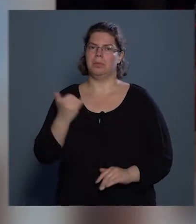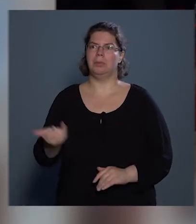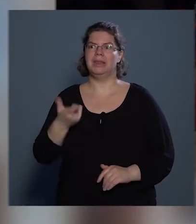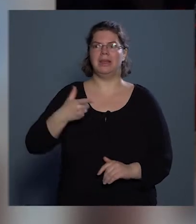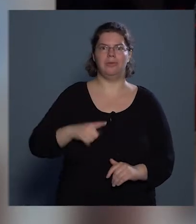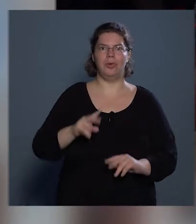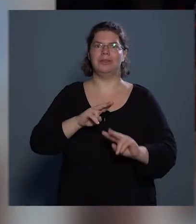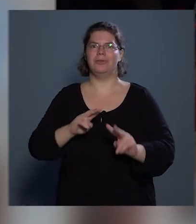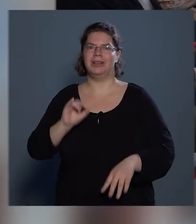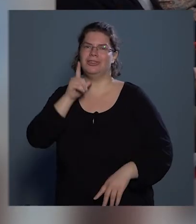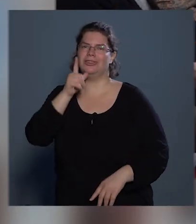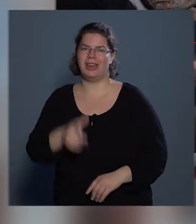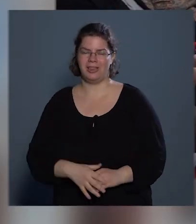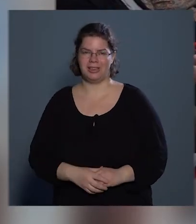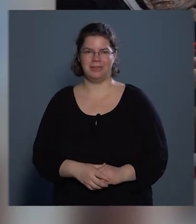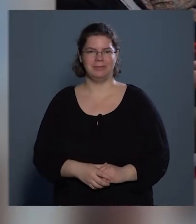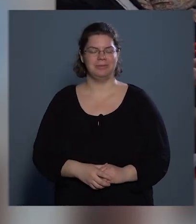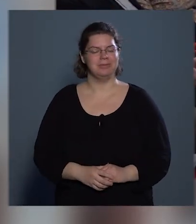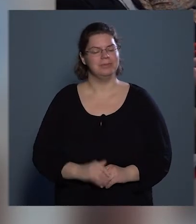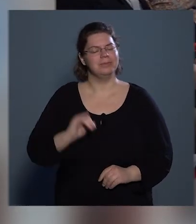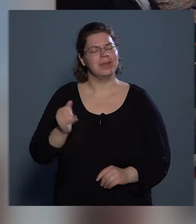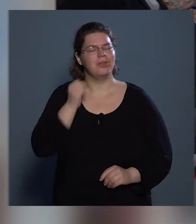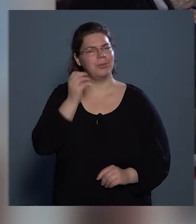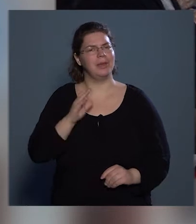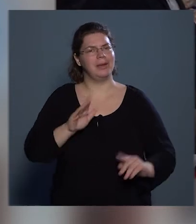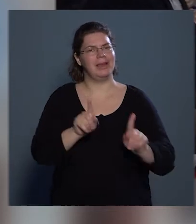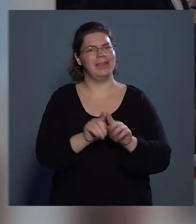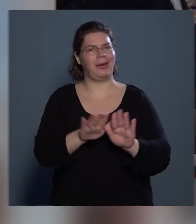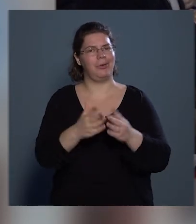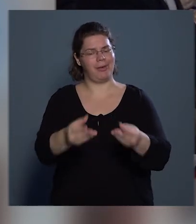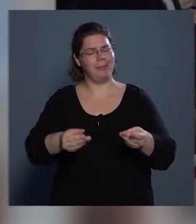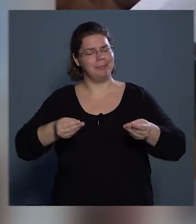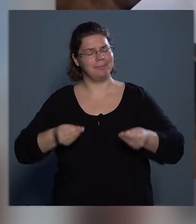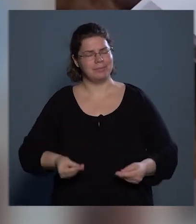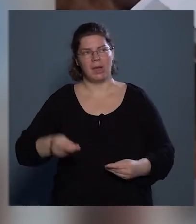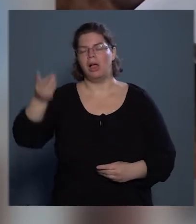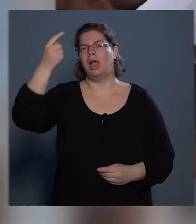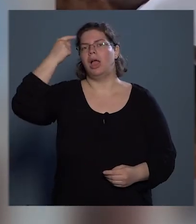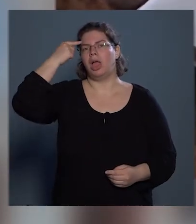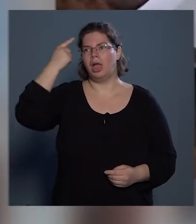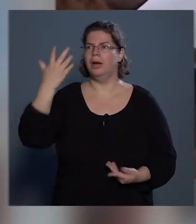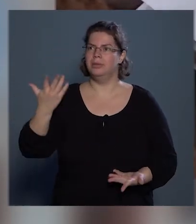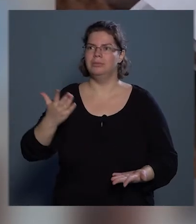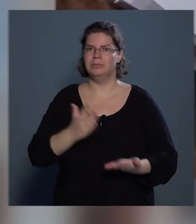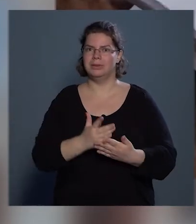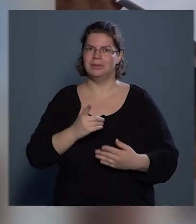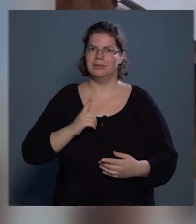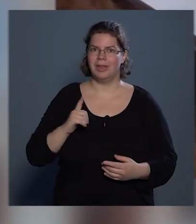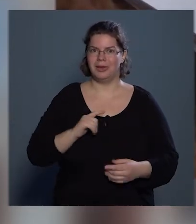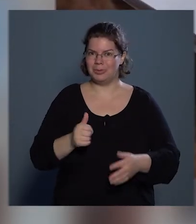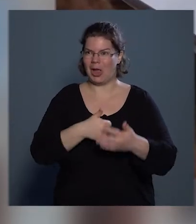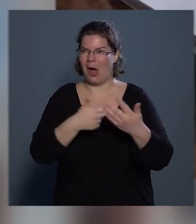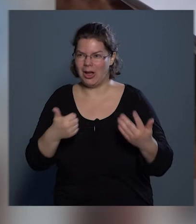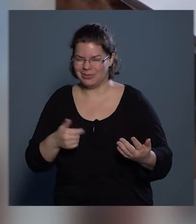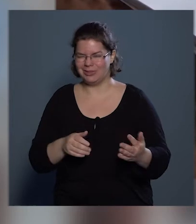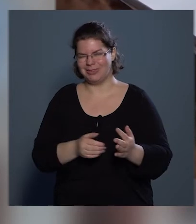van és lesz. És amikor kezébe fog egy ilyen könyvet, akkor eszébe jut, hogy alig várom, hogy kezembe fogjam a 60-at, vagy addig még azért